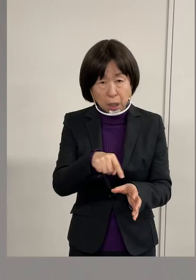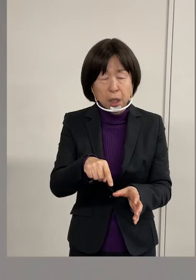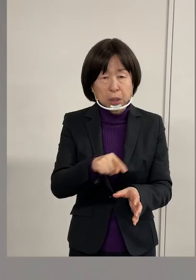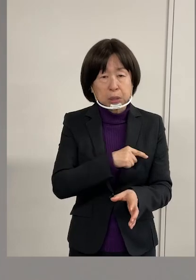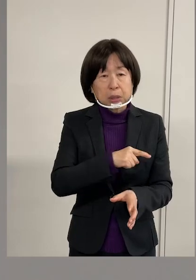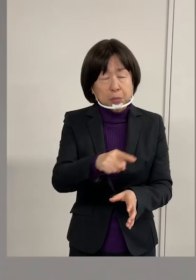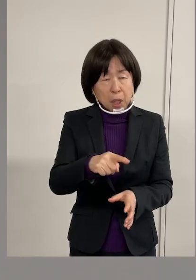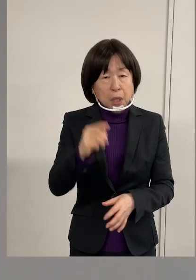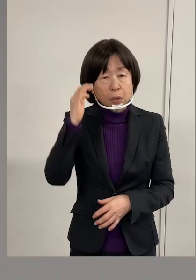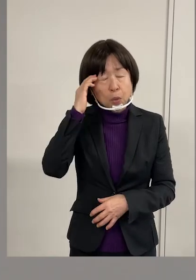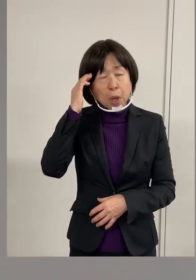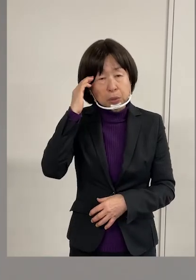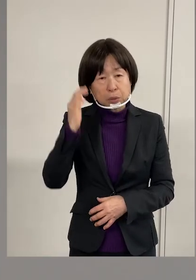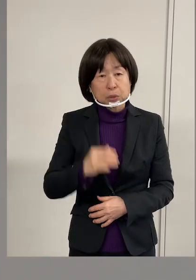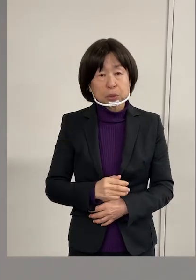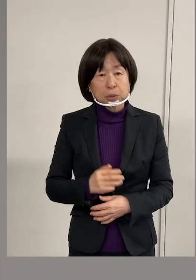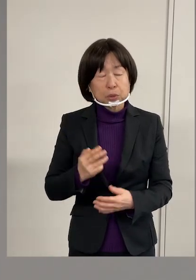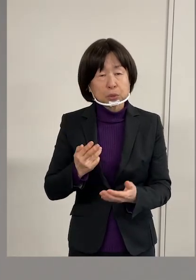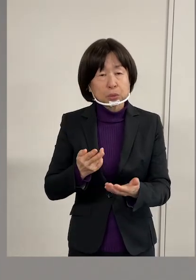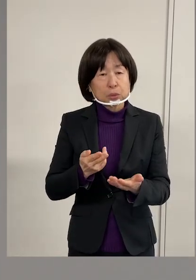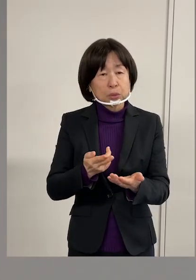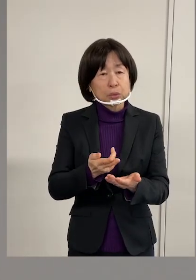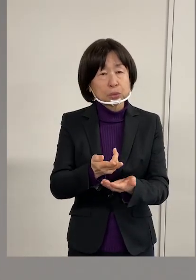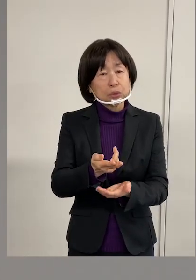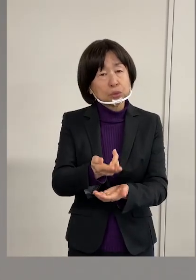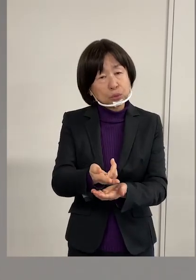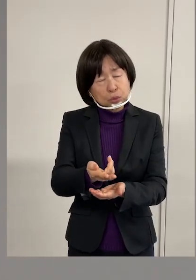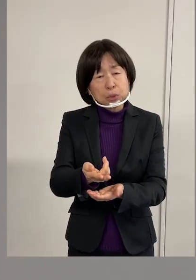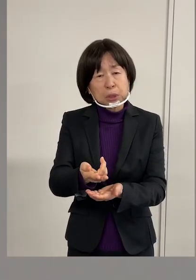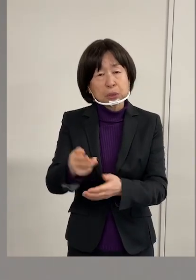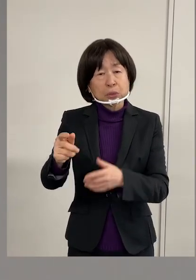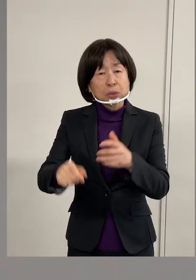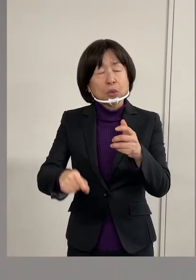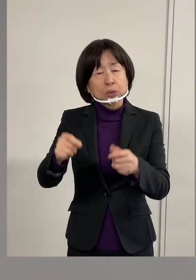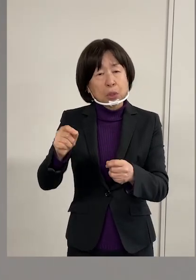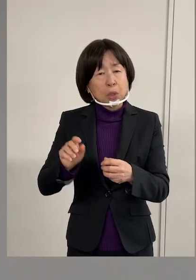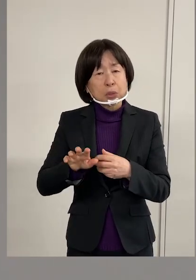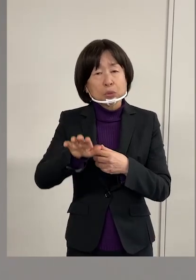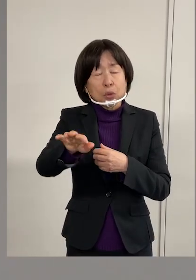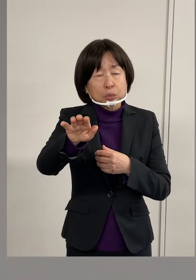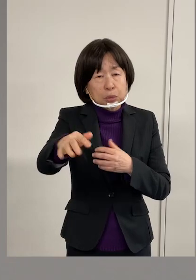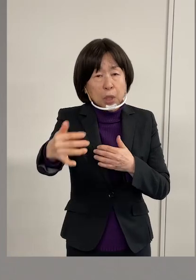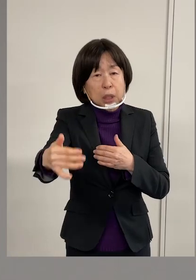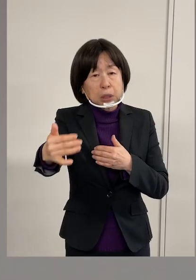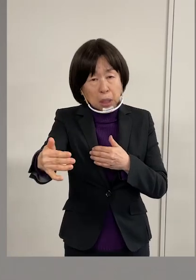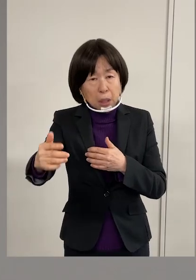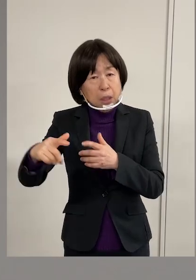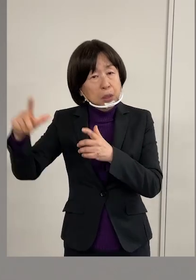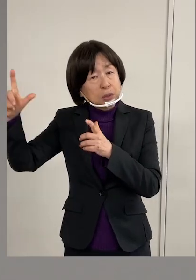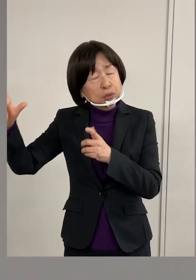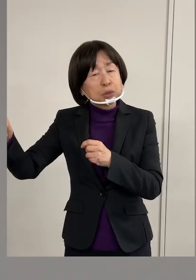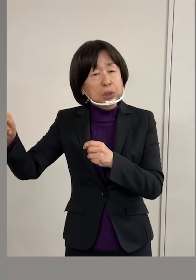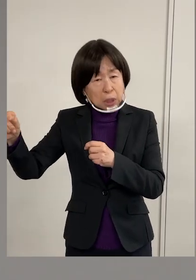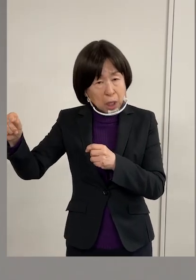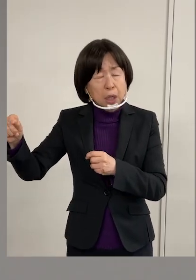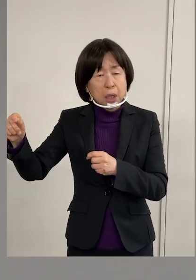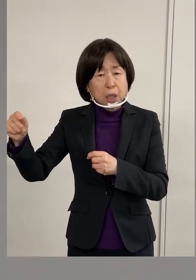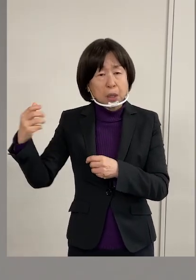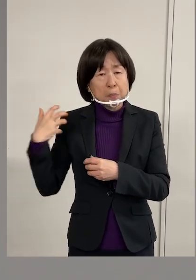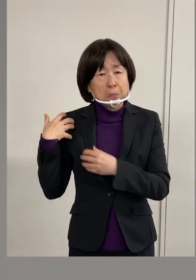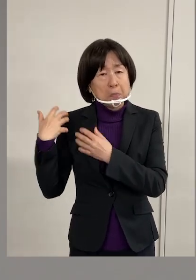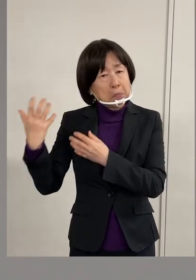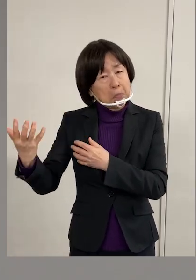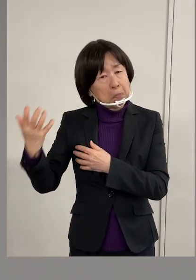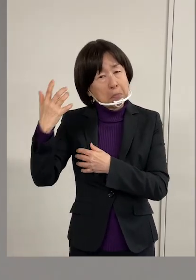整というのは行政が、当分の間調整しないと無理じゃないかなというふうに私は思ってますけど、まあそこはちょっと後で、あの、保健所長